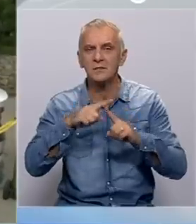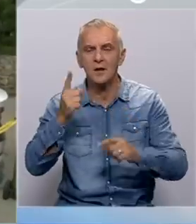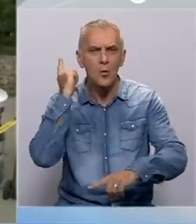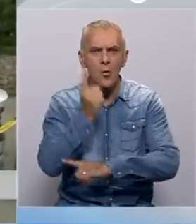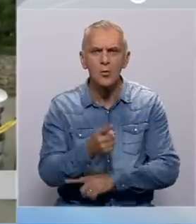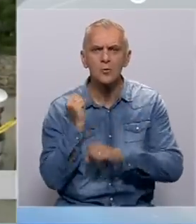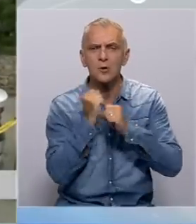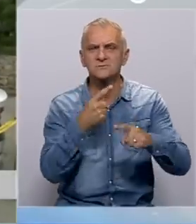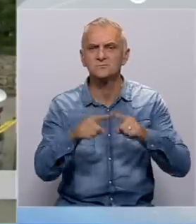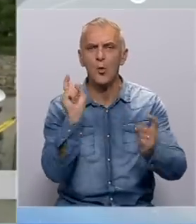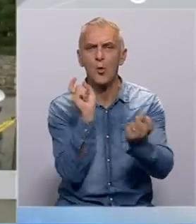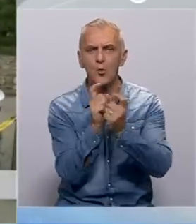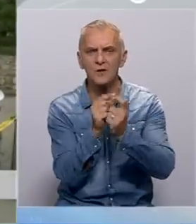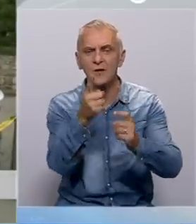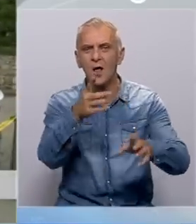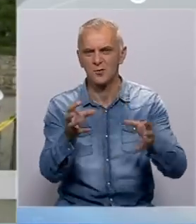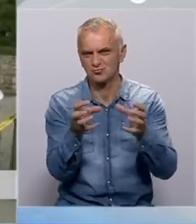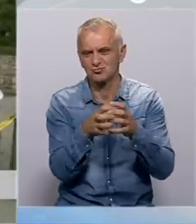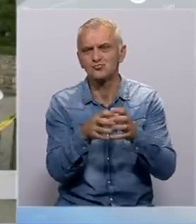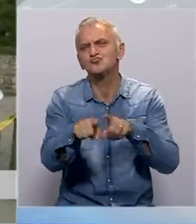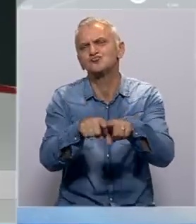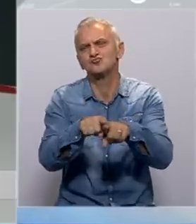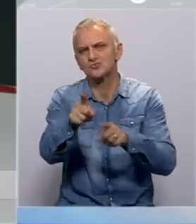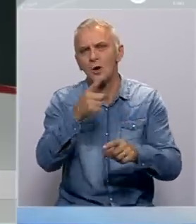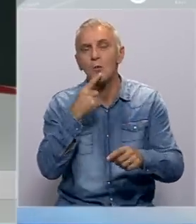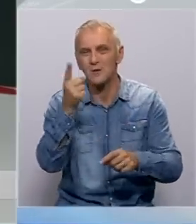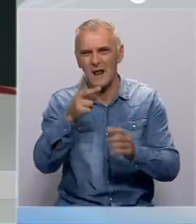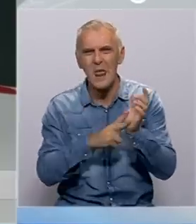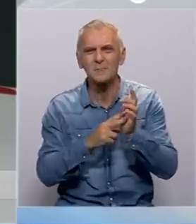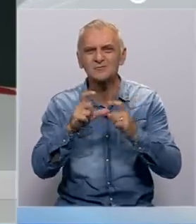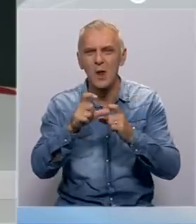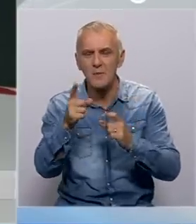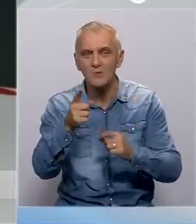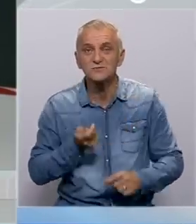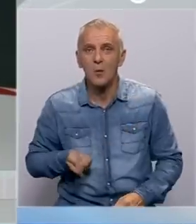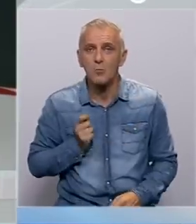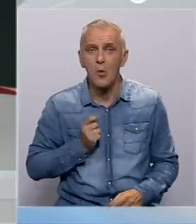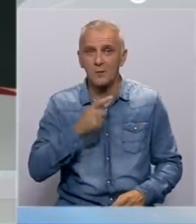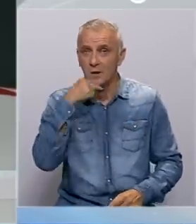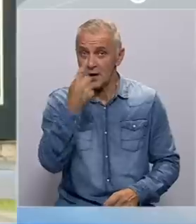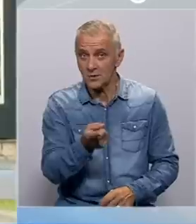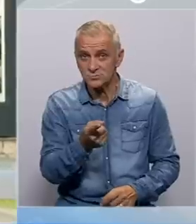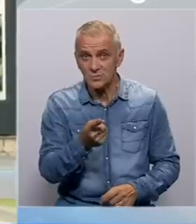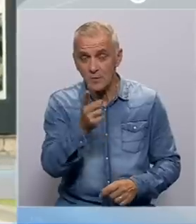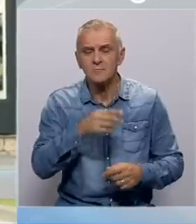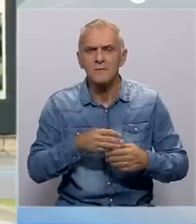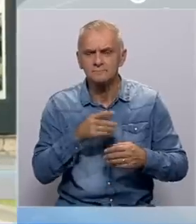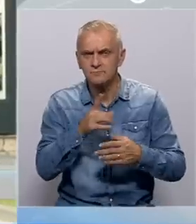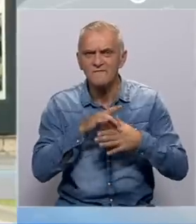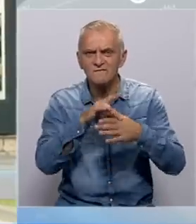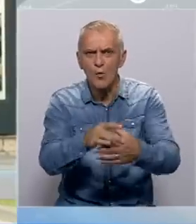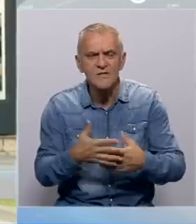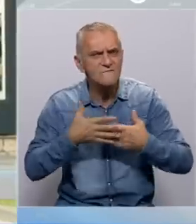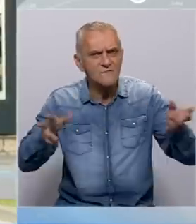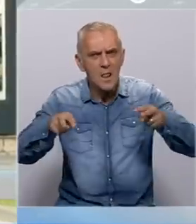zbog kontakta, odnosno druženja sa počiniteljem Nerminom Sulejmanovićem. Iz MUP-a ističu da se vode opsežne istrage o ovom